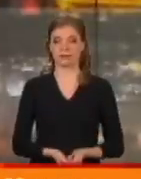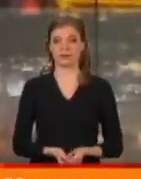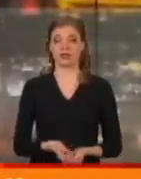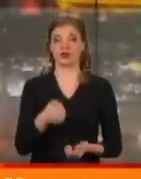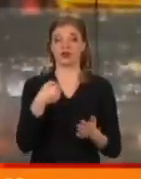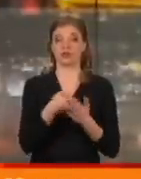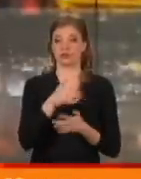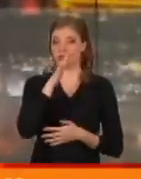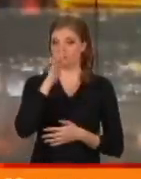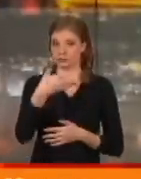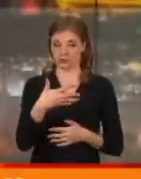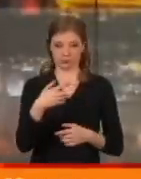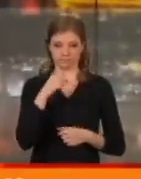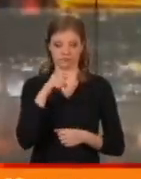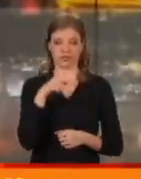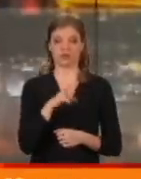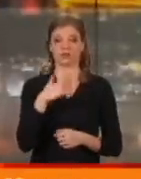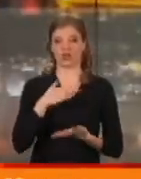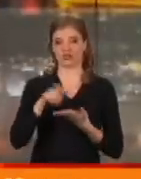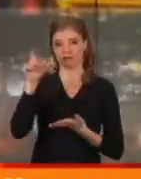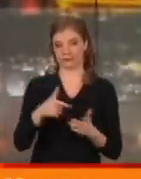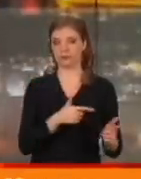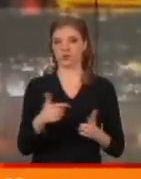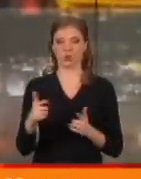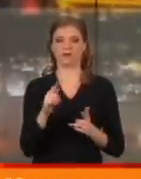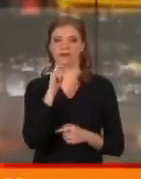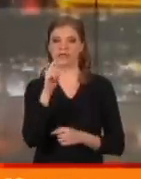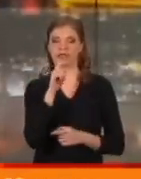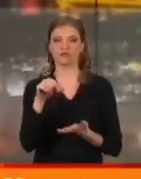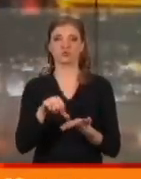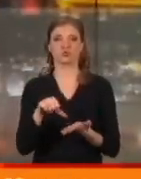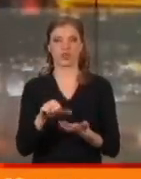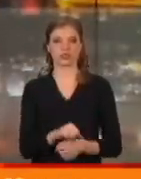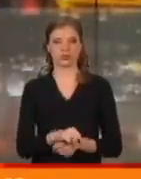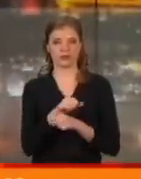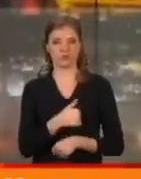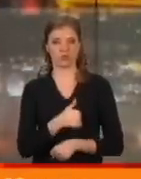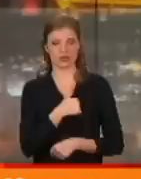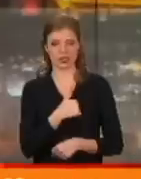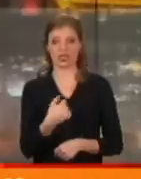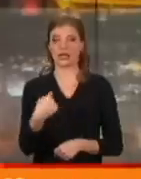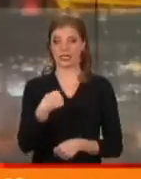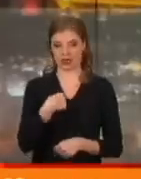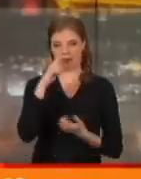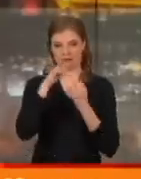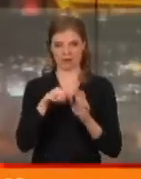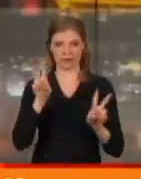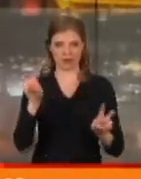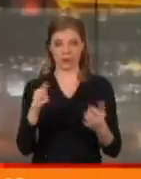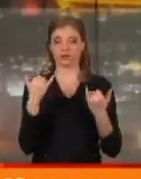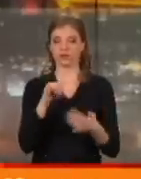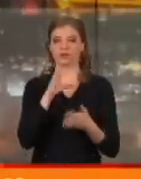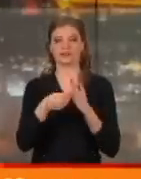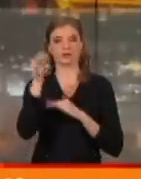До 5-х роковин масових убивств Борис Сачалко підготував цикл інтерв'ю з учасниками Революції Гідності «Я пам'ятаю». Сьогодні